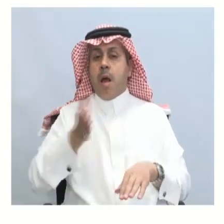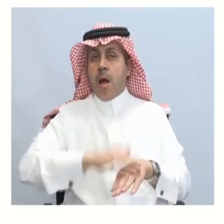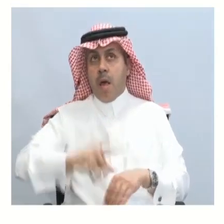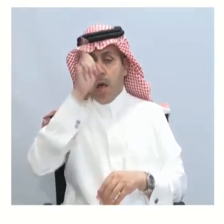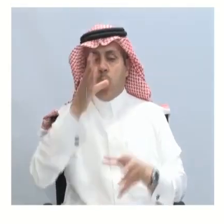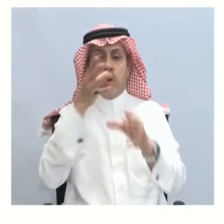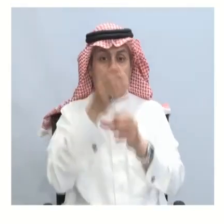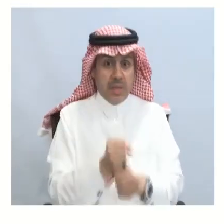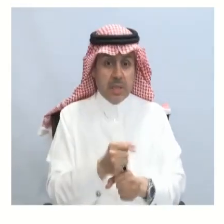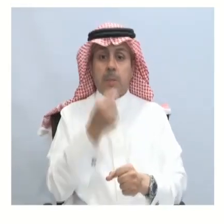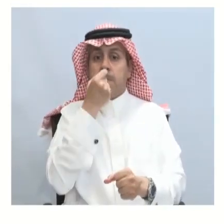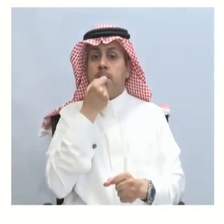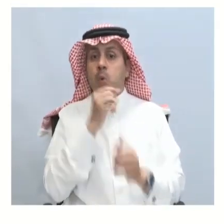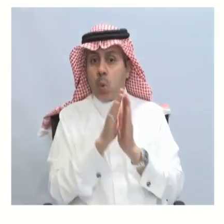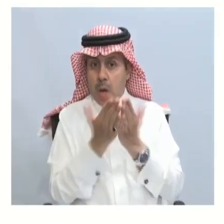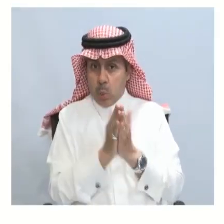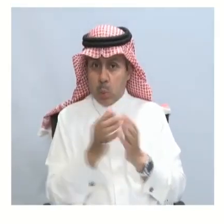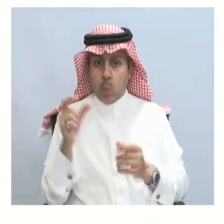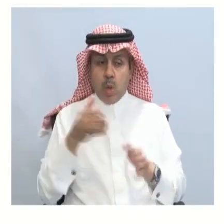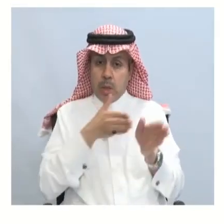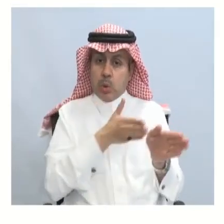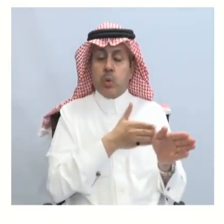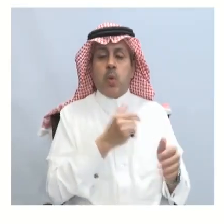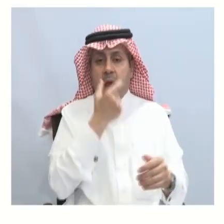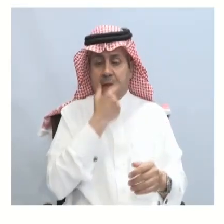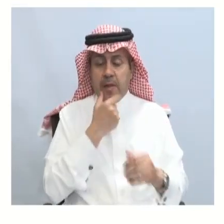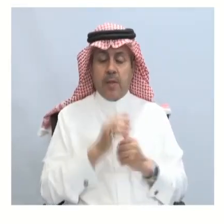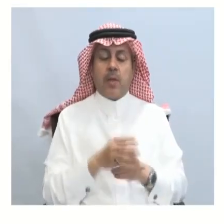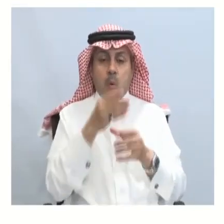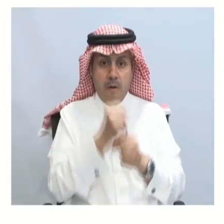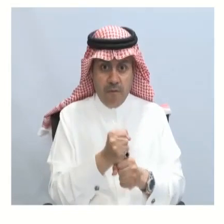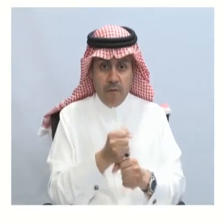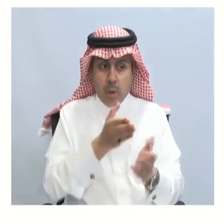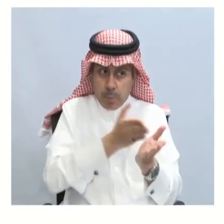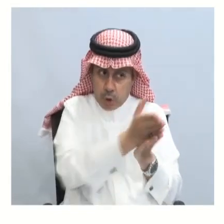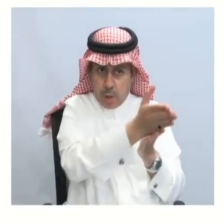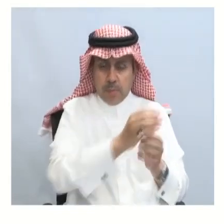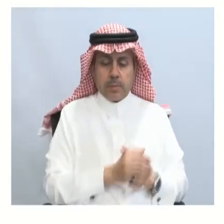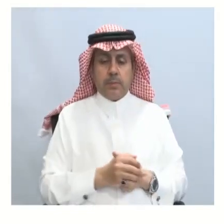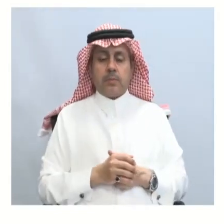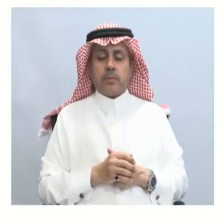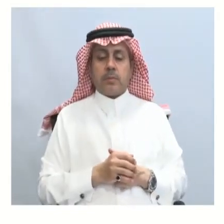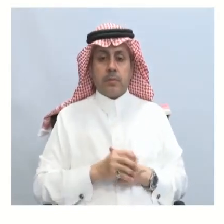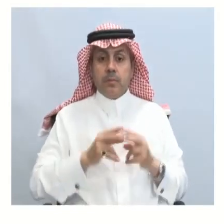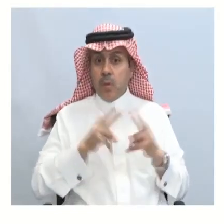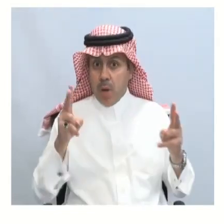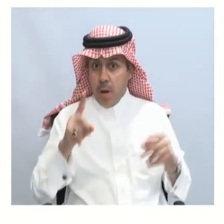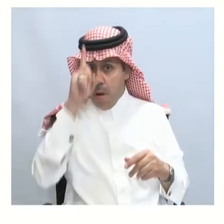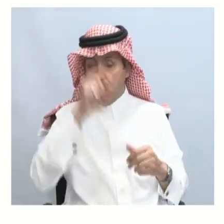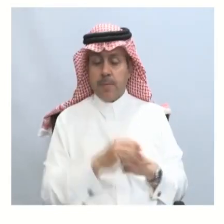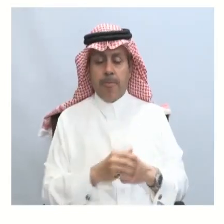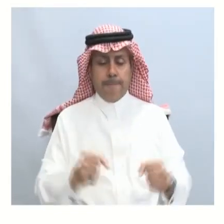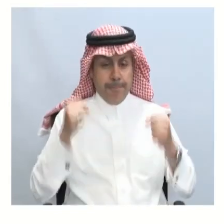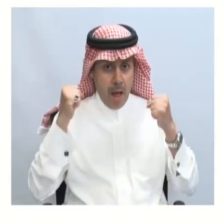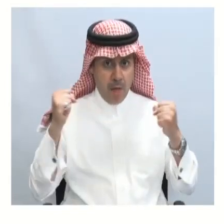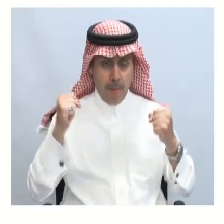والسنه فقد وفق لطريق واضح ومنهاج مستقيم ثم ذكر الله بعد ذلك ان اعظم ما يؤلف بين